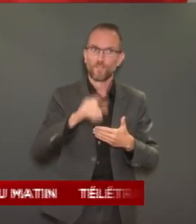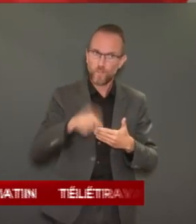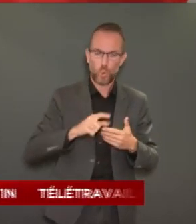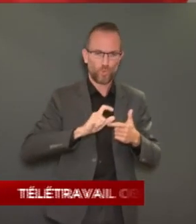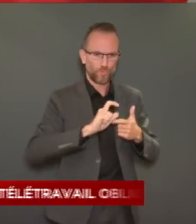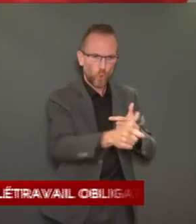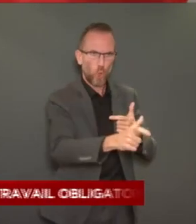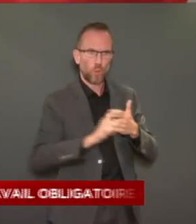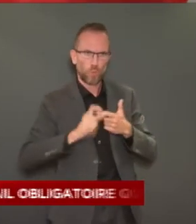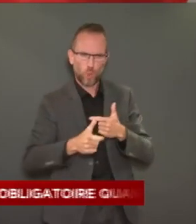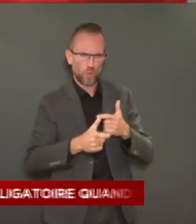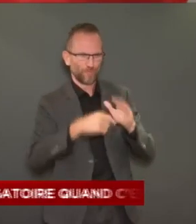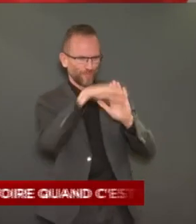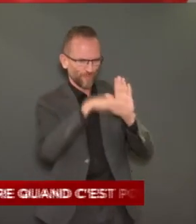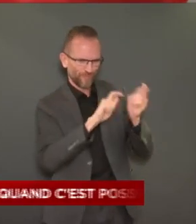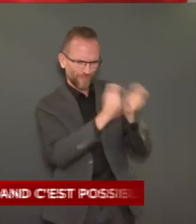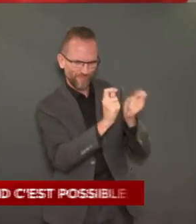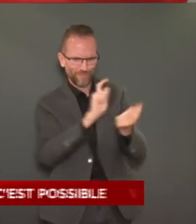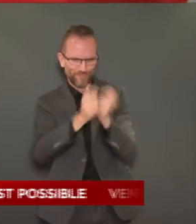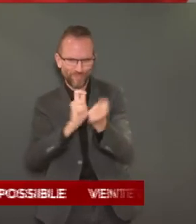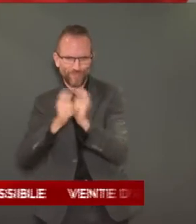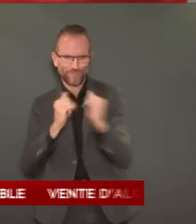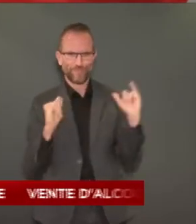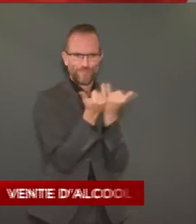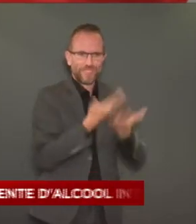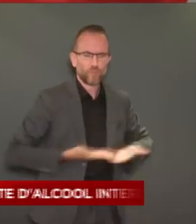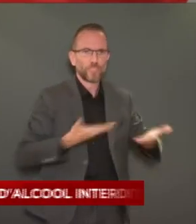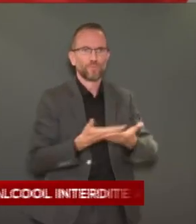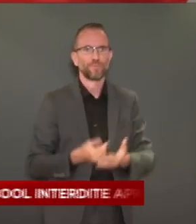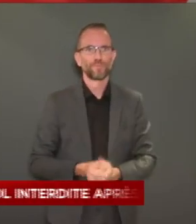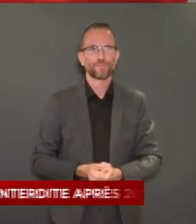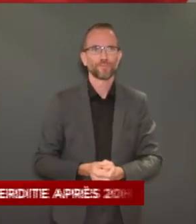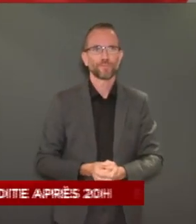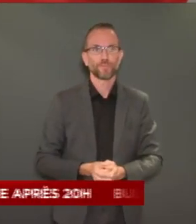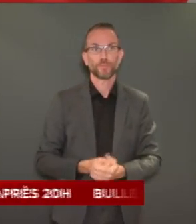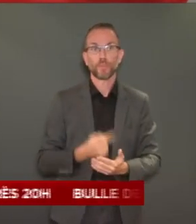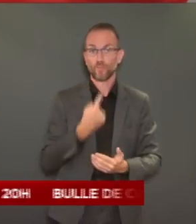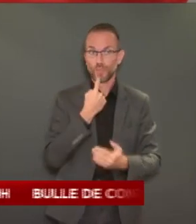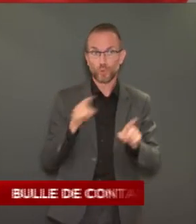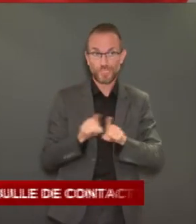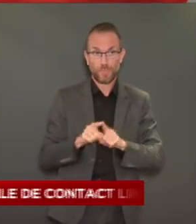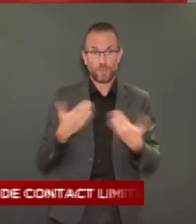protocoles, ce qui veut dire qu'on est aussi en train de mettre au point le baromètre.